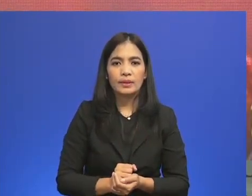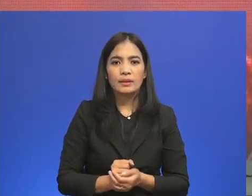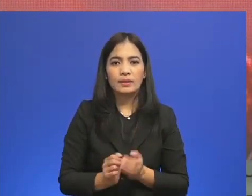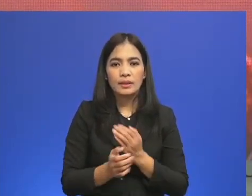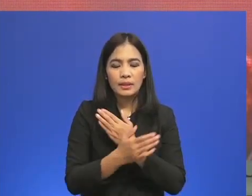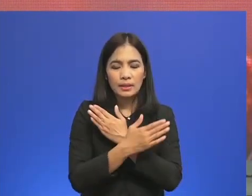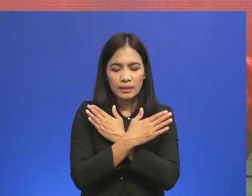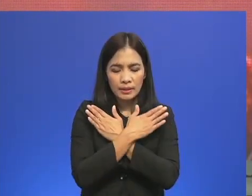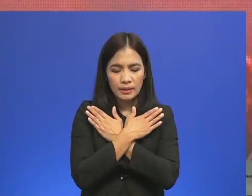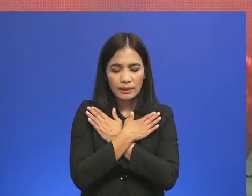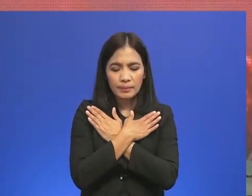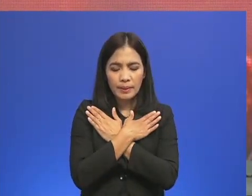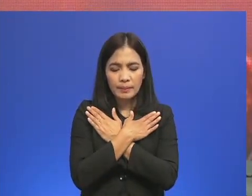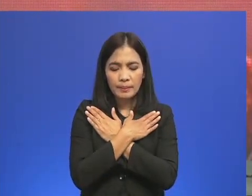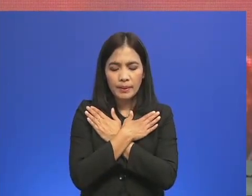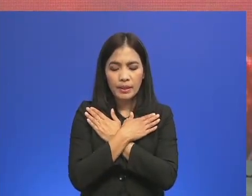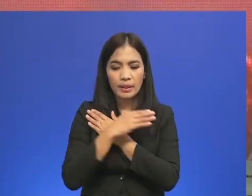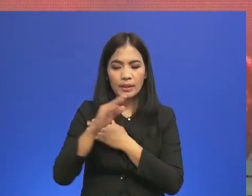Di